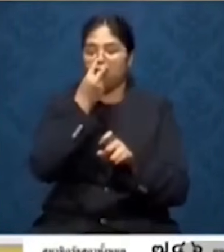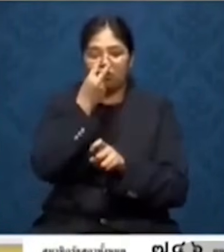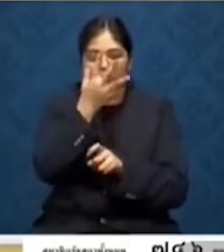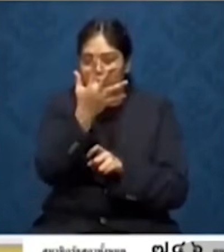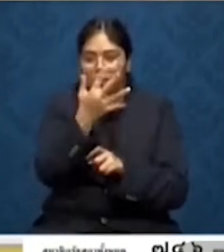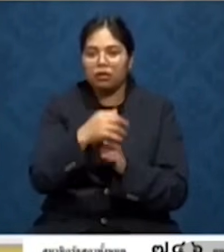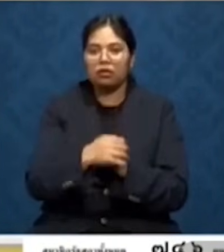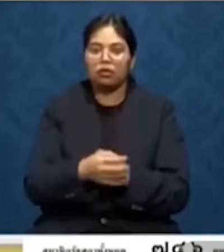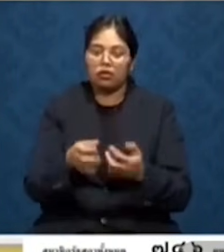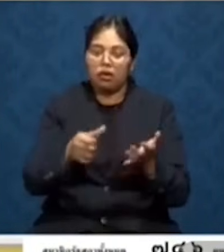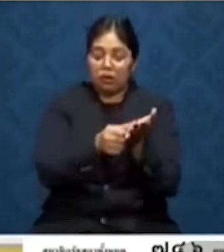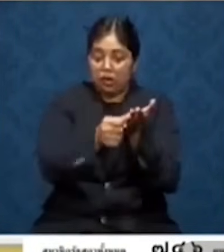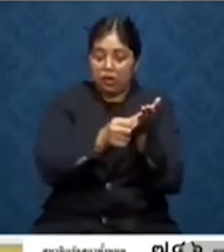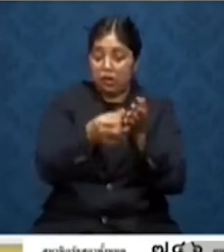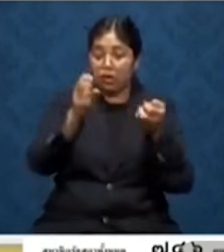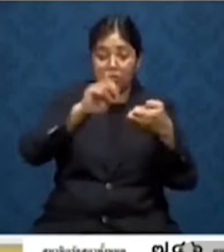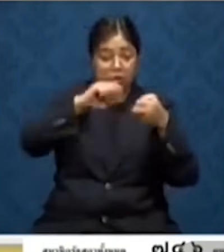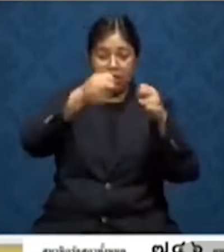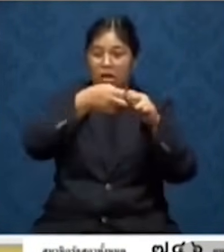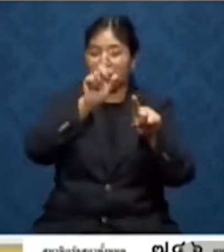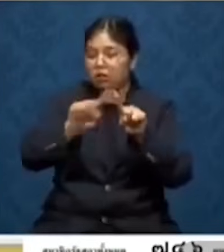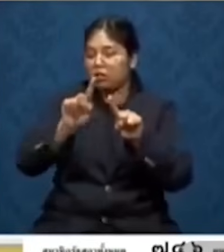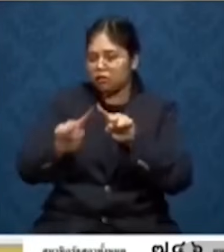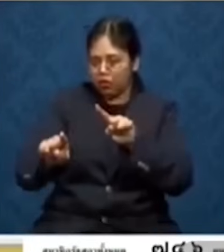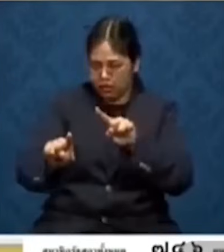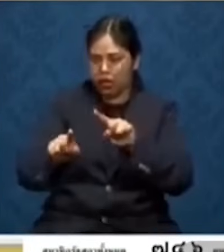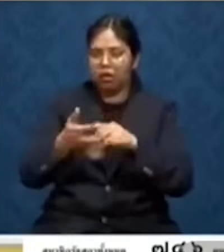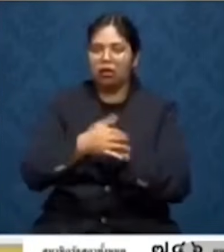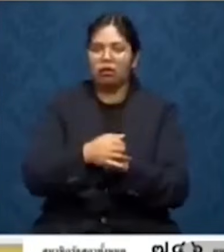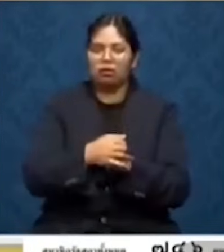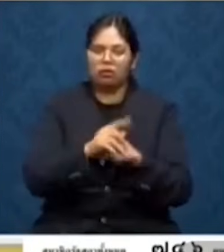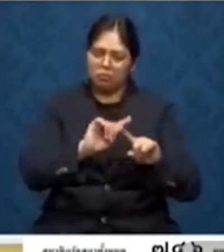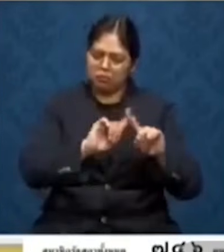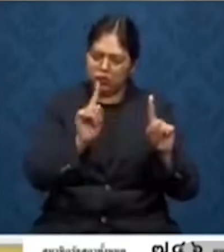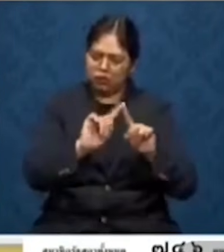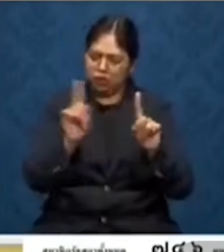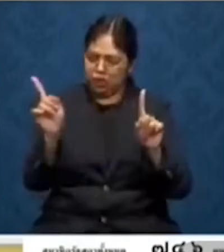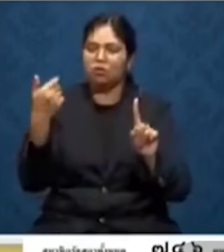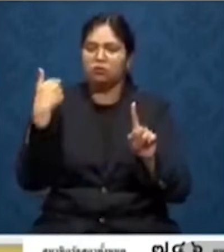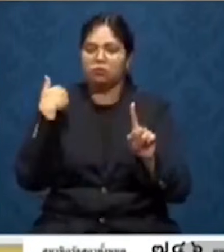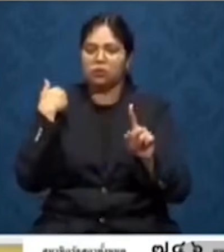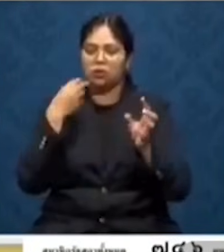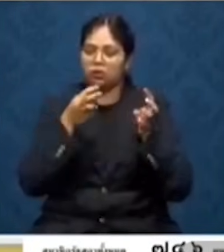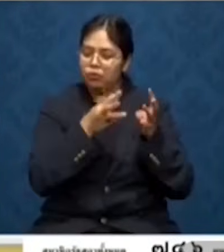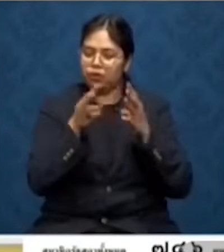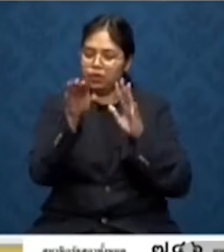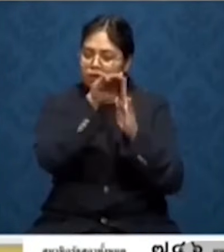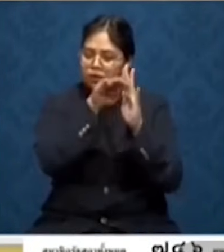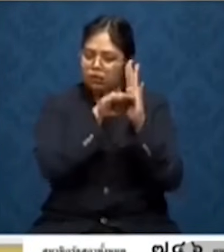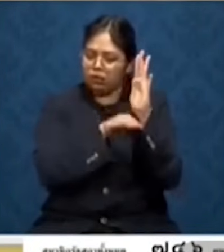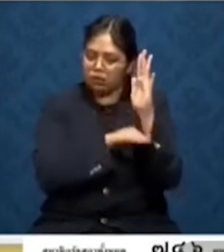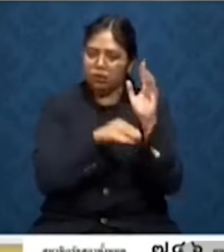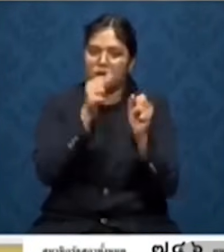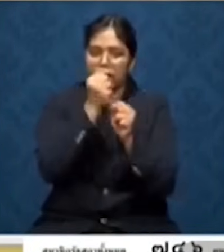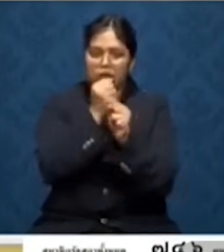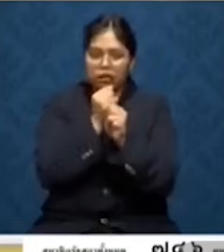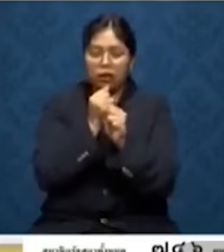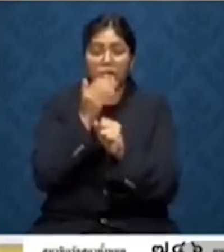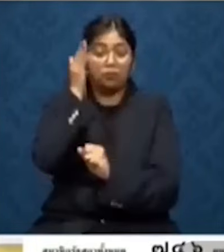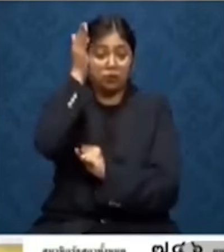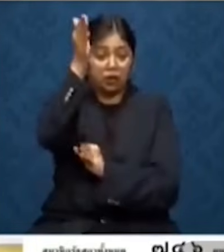หาหรือการเข้าใจถึงความลึกของปัญหาอาจจะต่างกันหรือวิธีการที่เราจะนำไปปฏิบัติต่อไปในอนาค